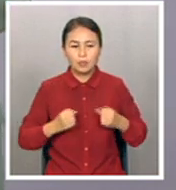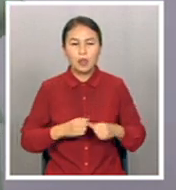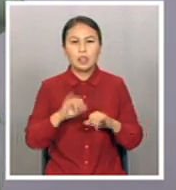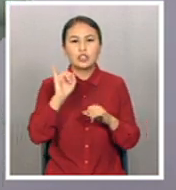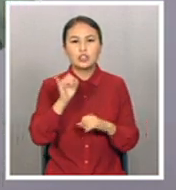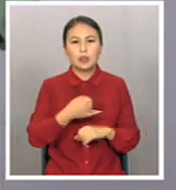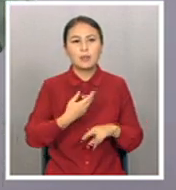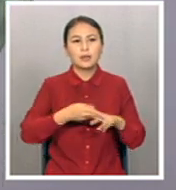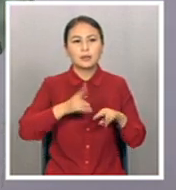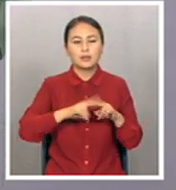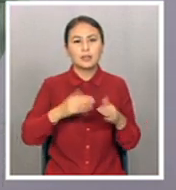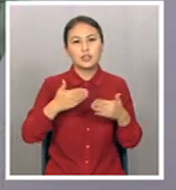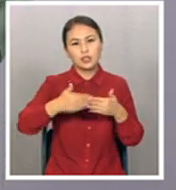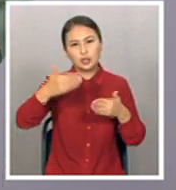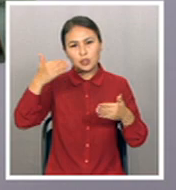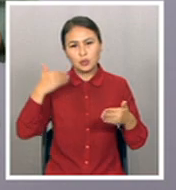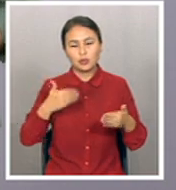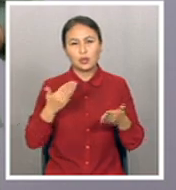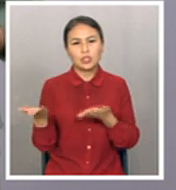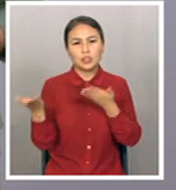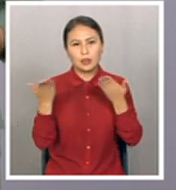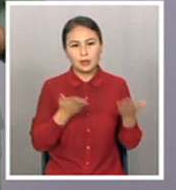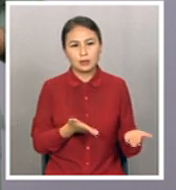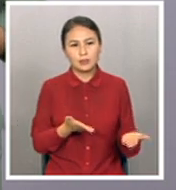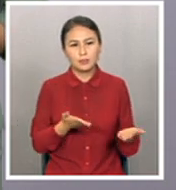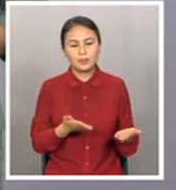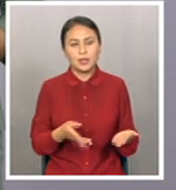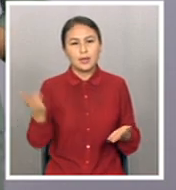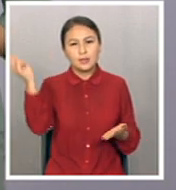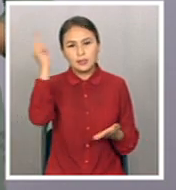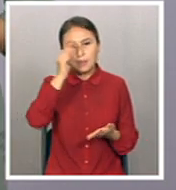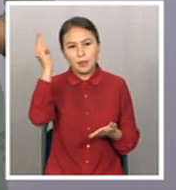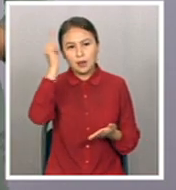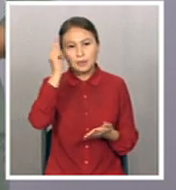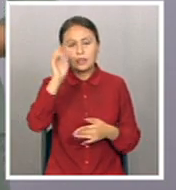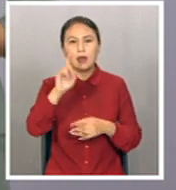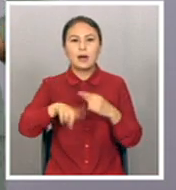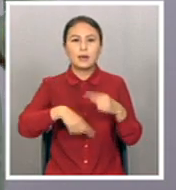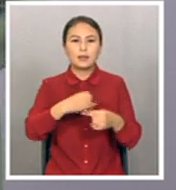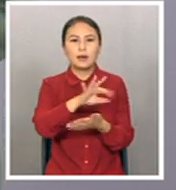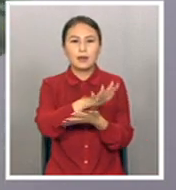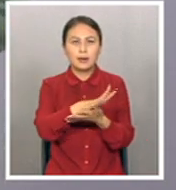жаманнан жиренуге шақырады. Сабағымызды ары қарай